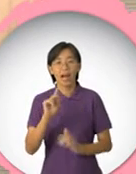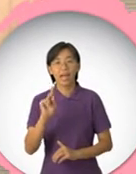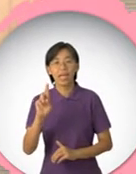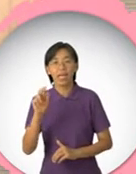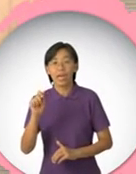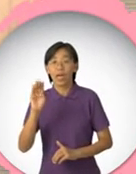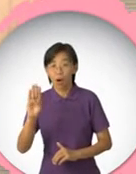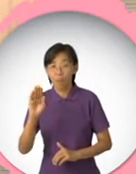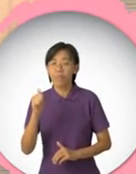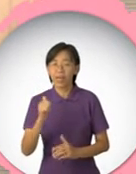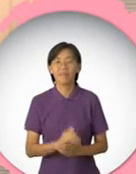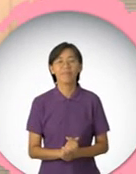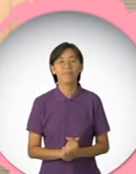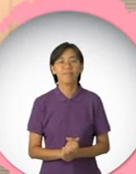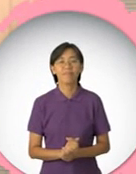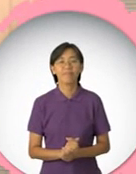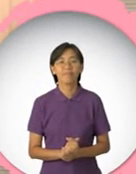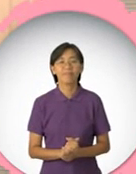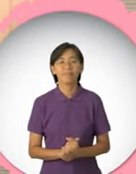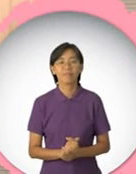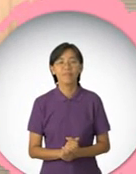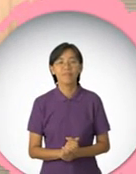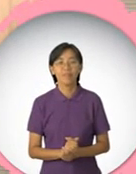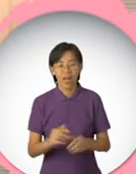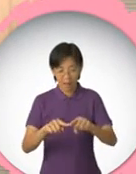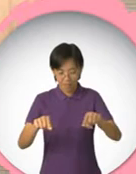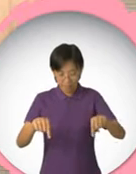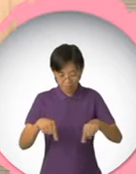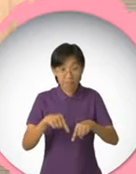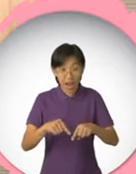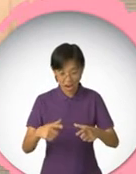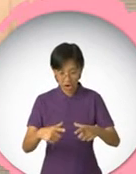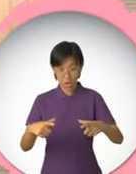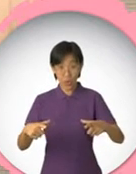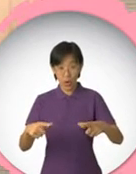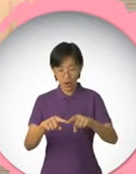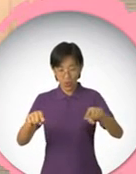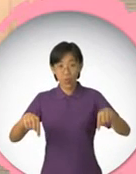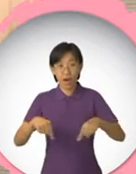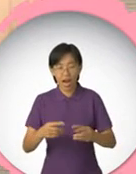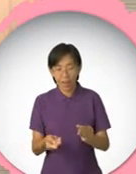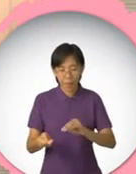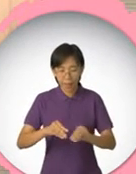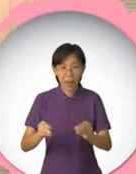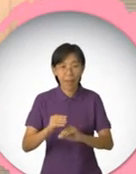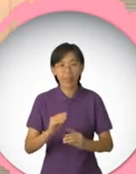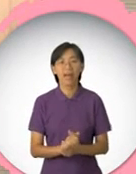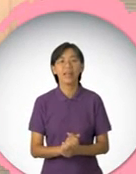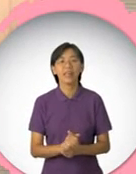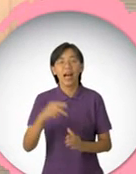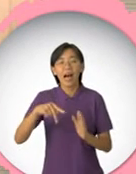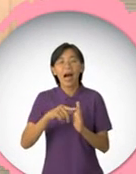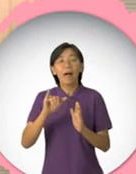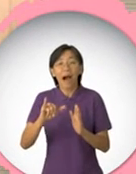ค่ะได้หรือว่าบางทีถ้าเรามีแผ่นแป้งที่มีขนาดที่ใหญ่มากสามารถที่จะเอามาพับแล้วก็ทำเป็นพายผีเสื้